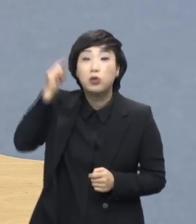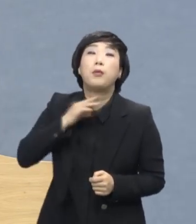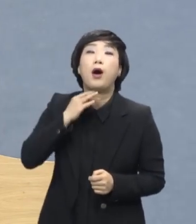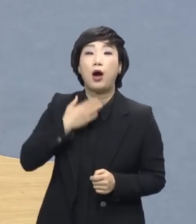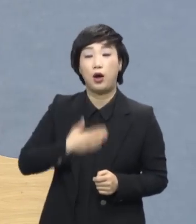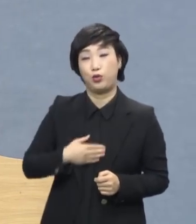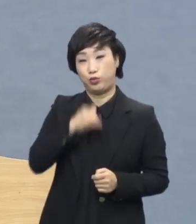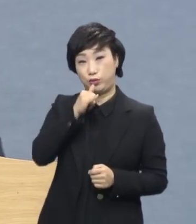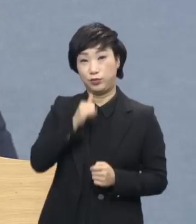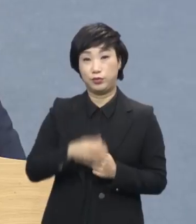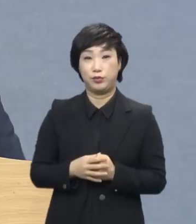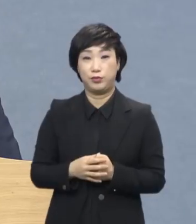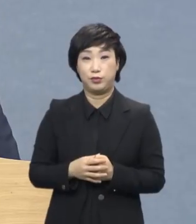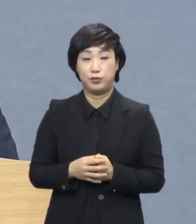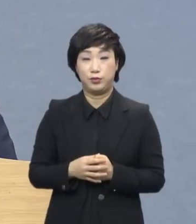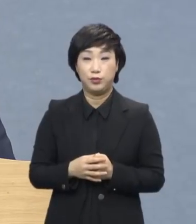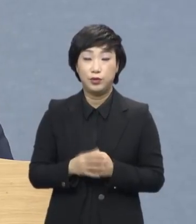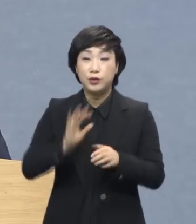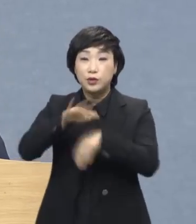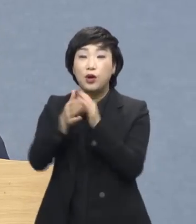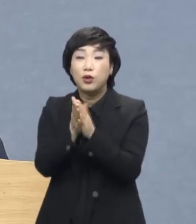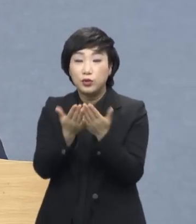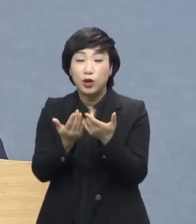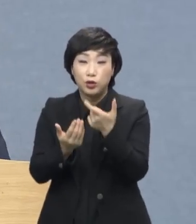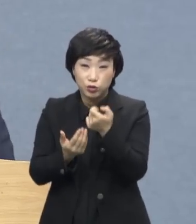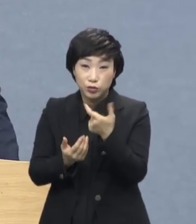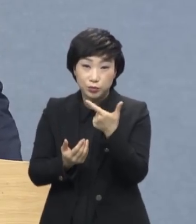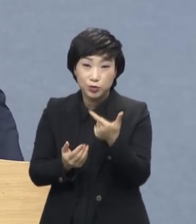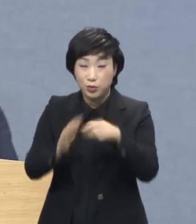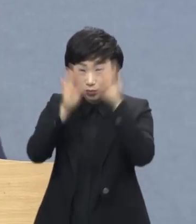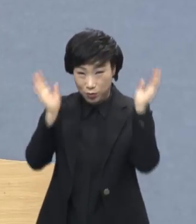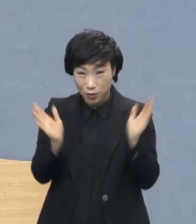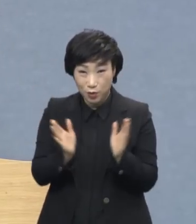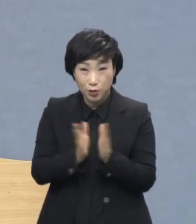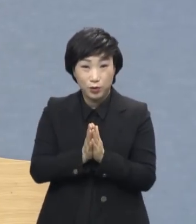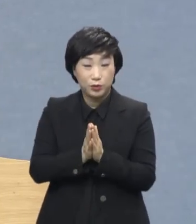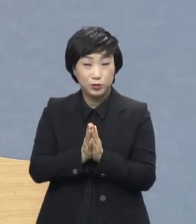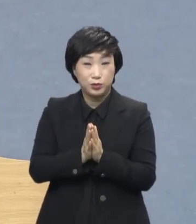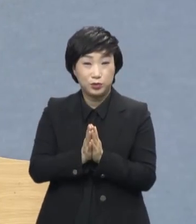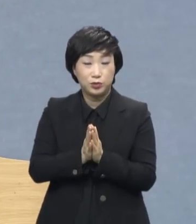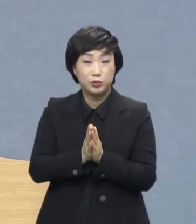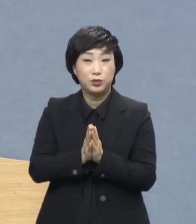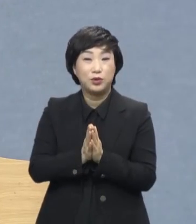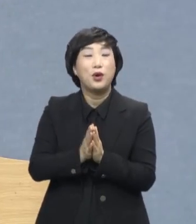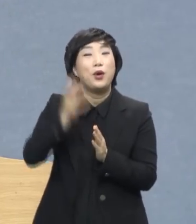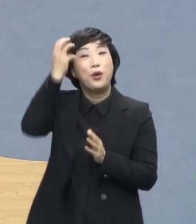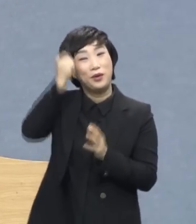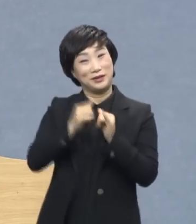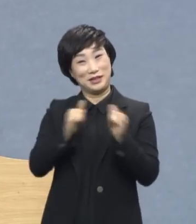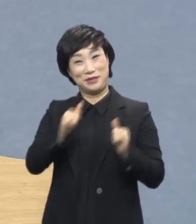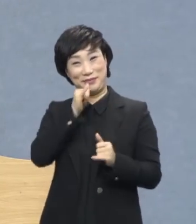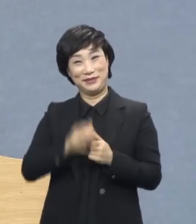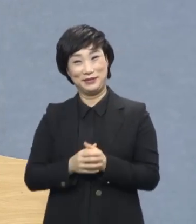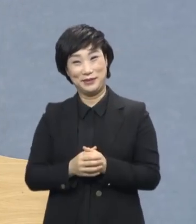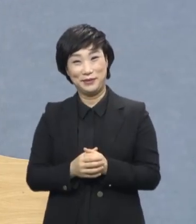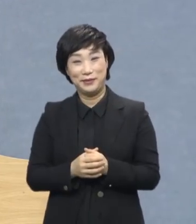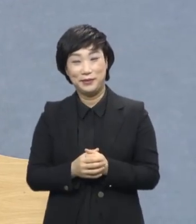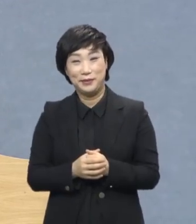알아요. 성경 66권을 다 외우는 사람도